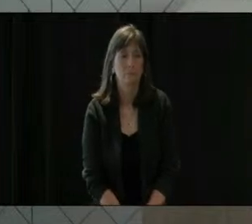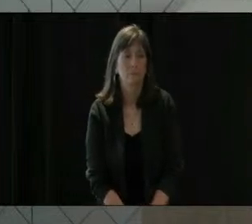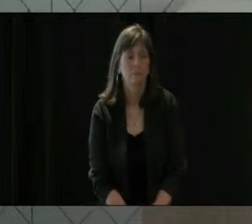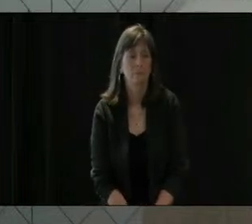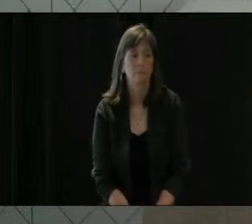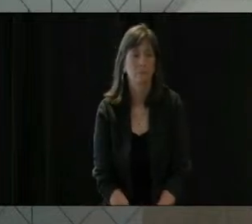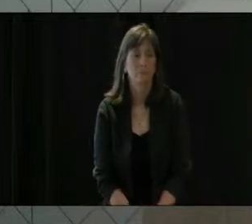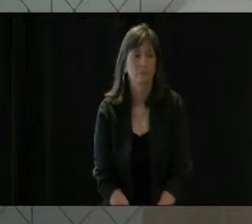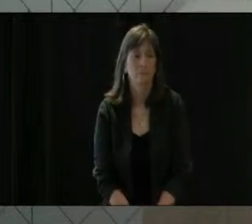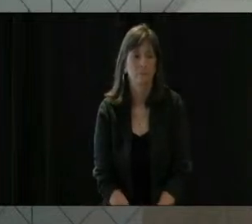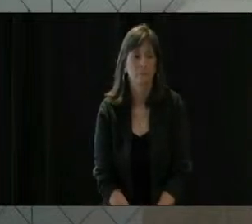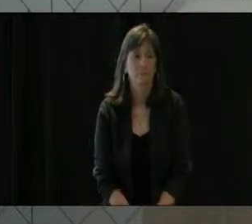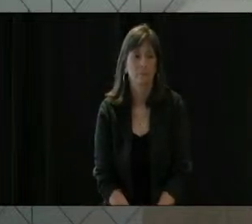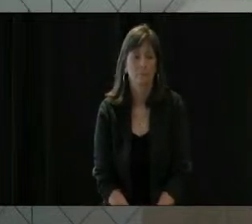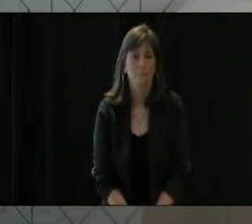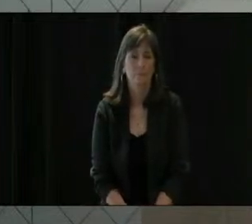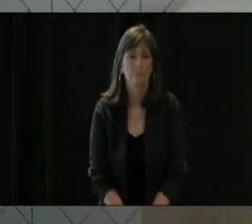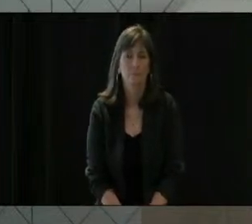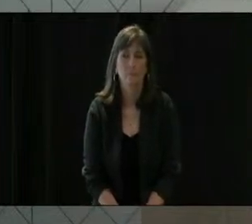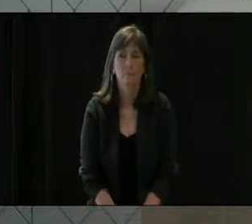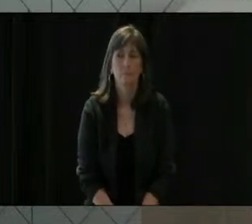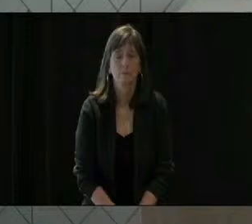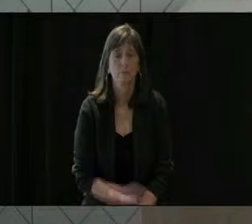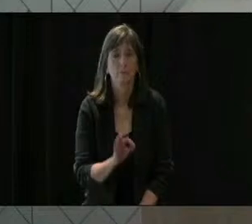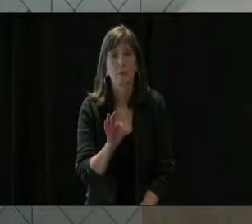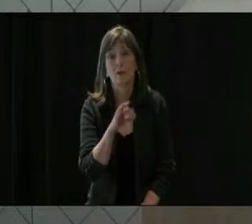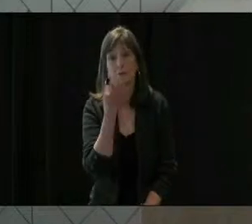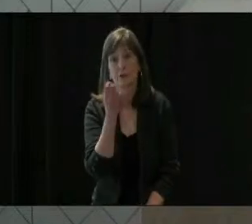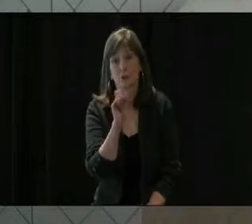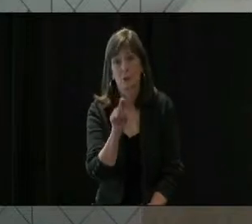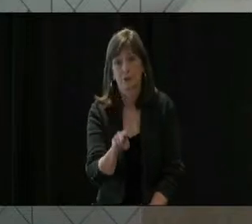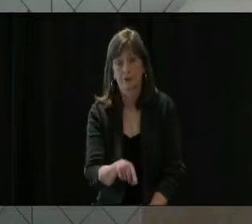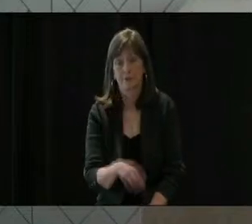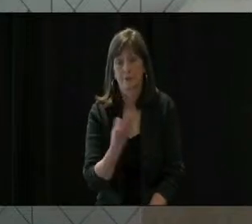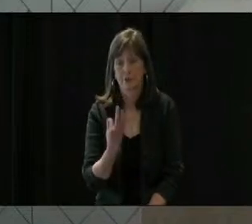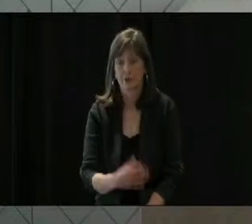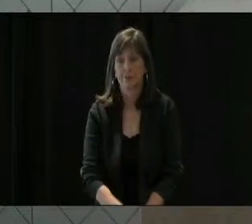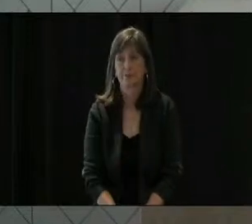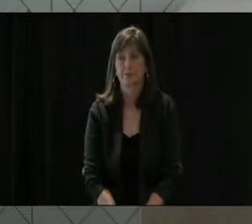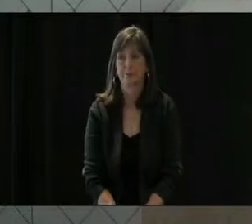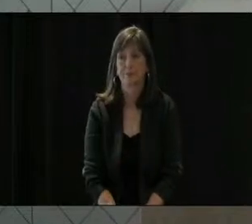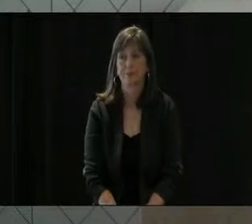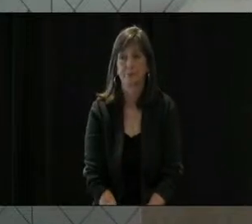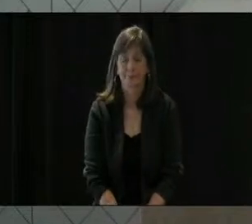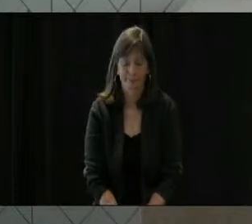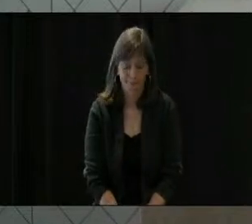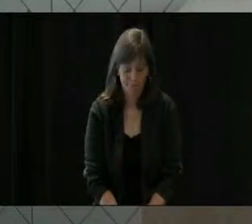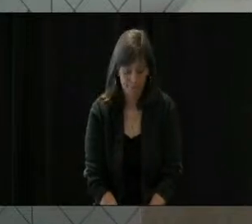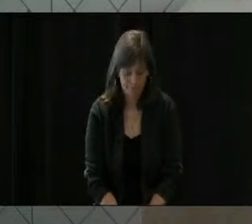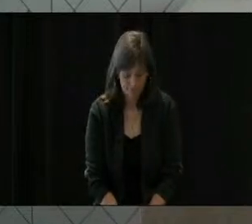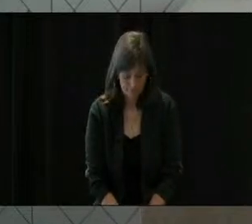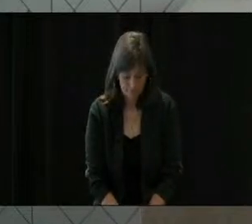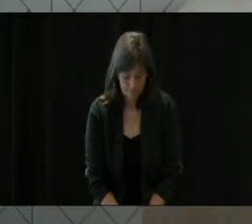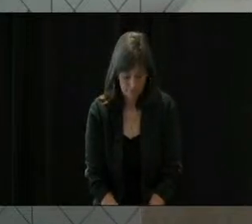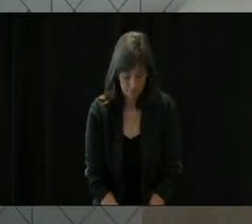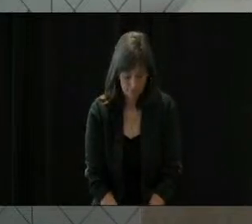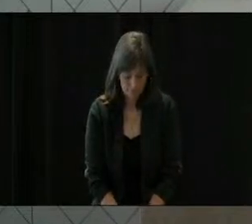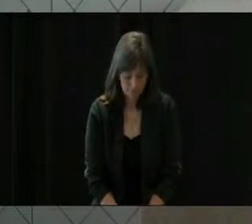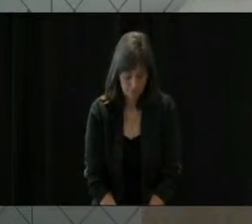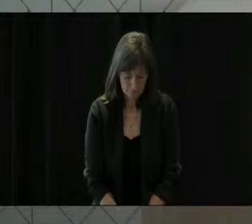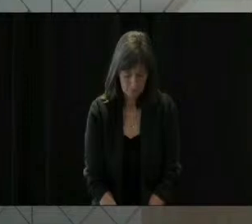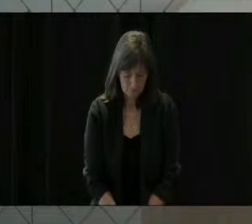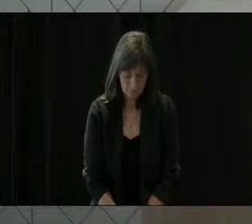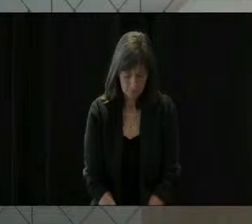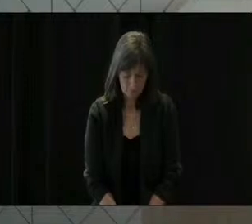partenaires. Vous parlez de stratégie, puis vous avez parlé aussi de hausse de taxes, diminution de services. Pour